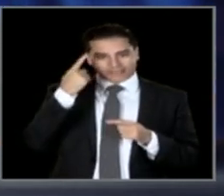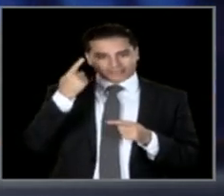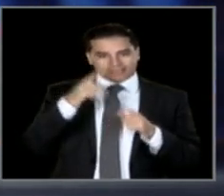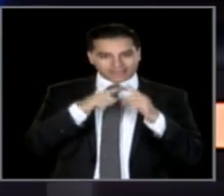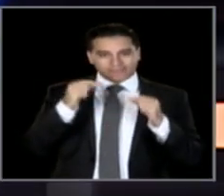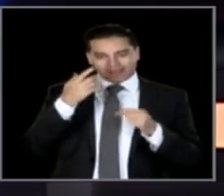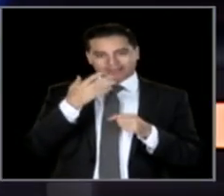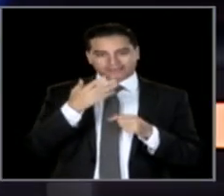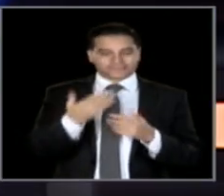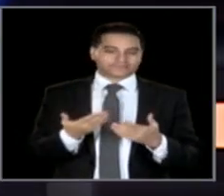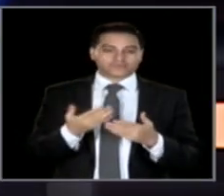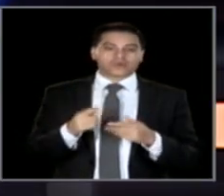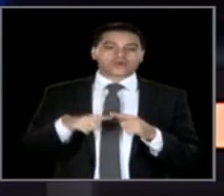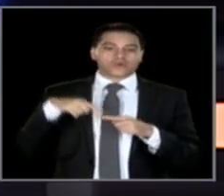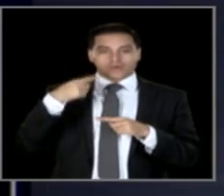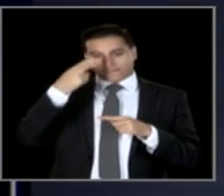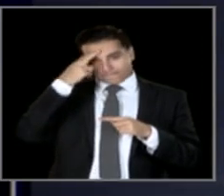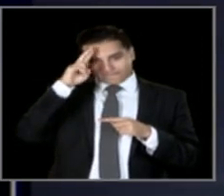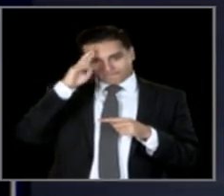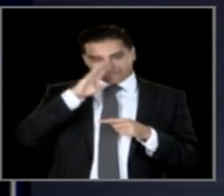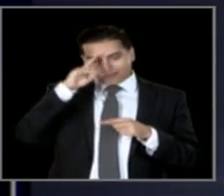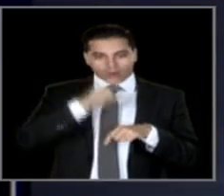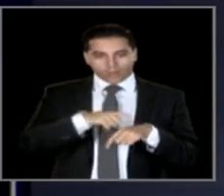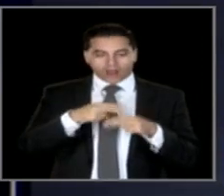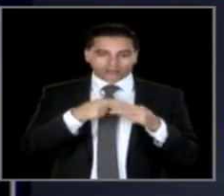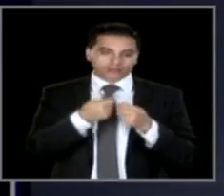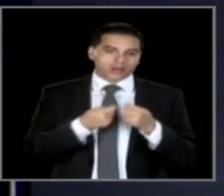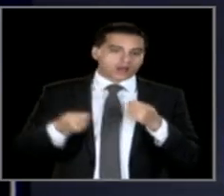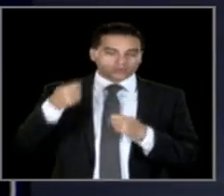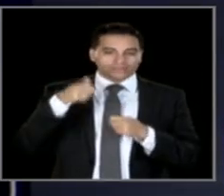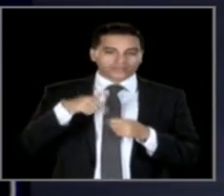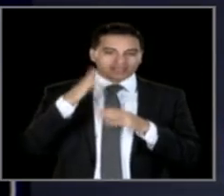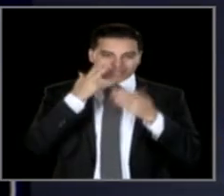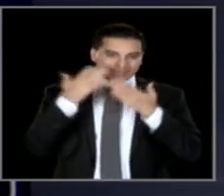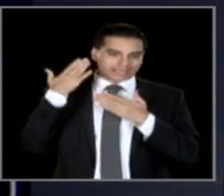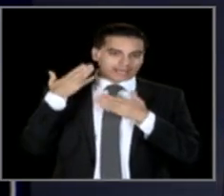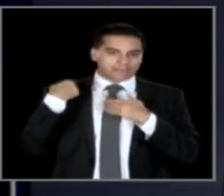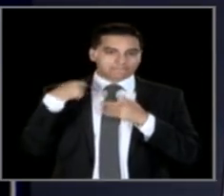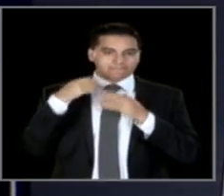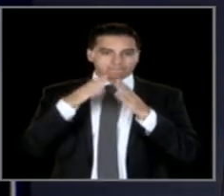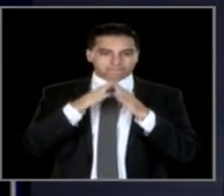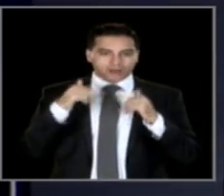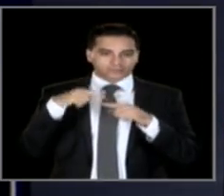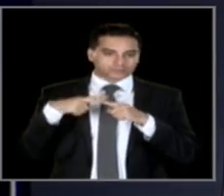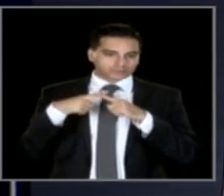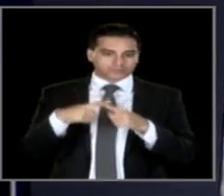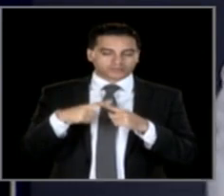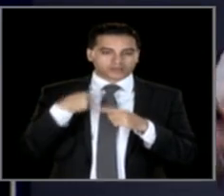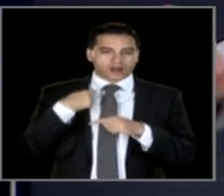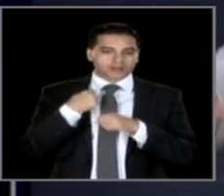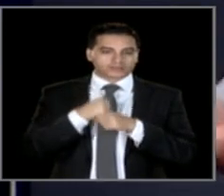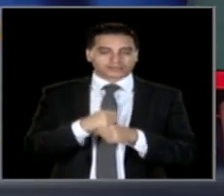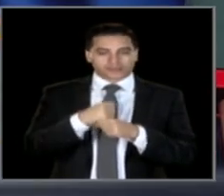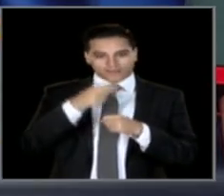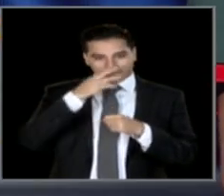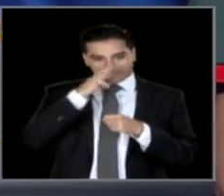صح. إيه ده؟ من هو الملك صاحب تاني أطول فترة حكم في تاريخ مصر القديمة؟ مصر القديمة، ملك